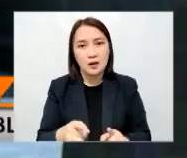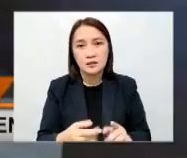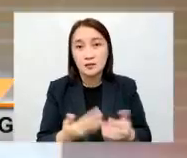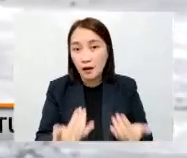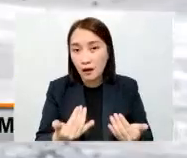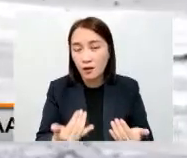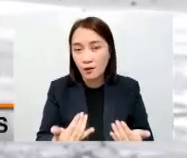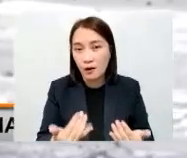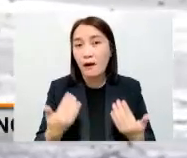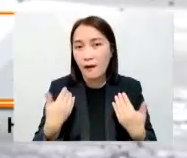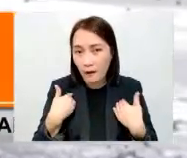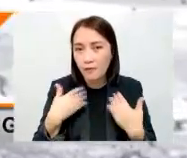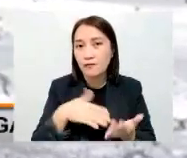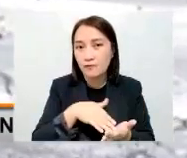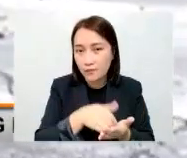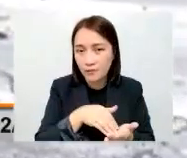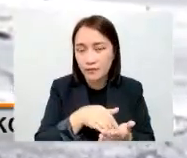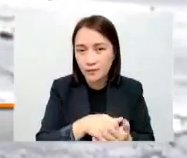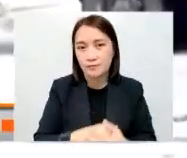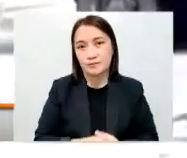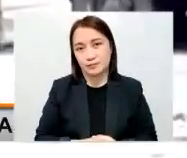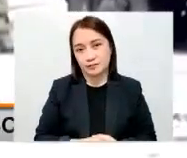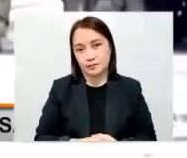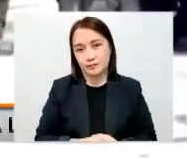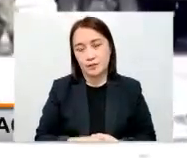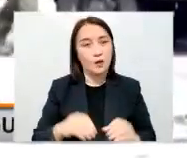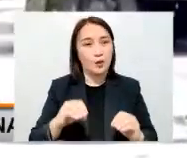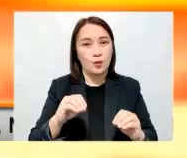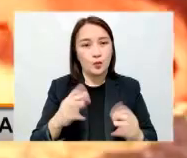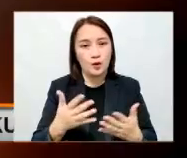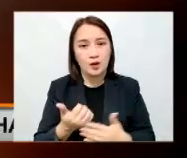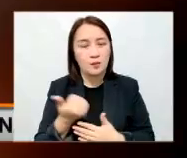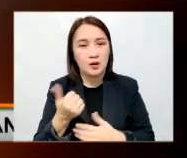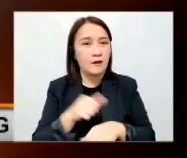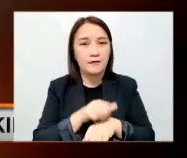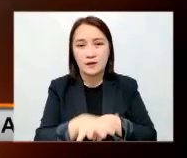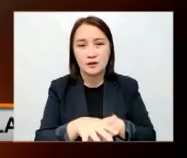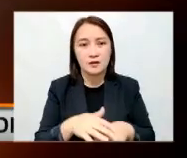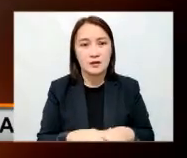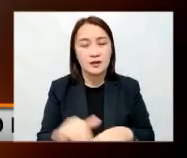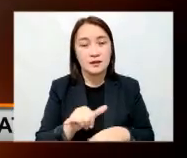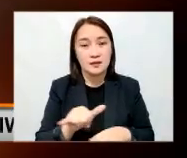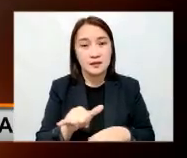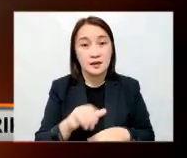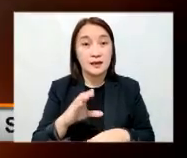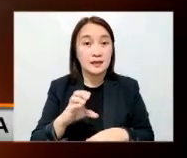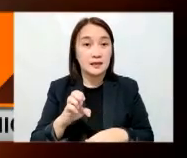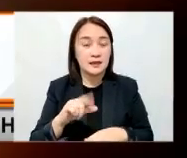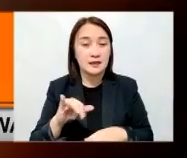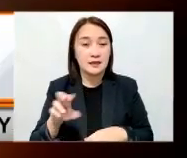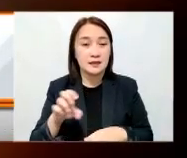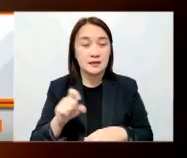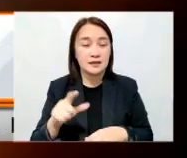kahinaan. Wala namang nadamay sa higit 10,000 Pinoy sa Russia. Kabilang dyan si Cecil Hernandez na halos 2 dekada